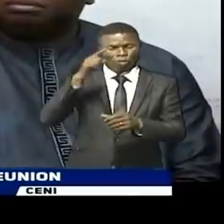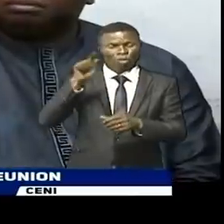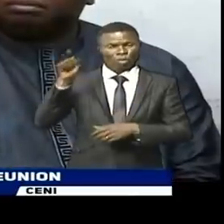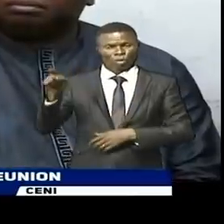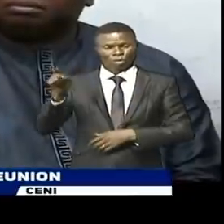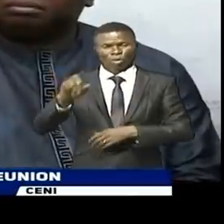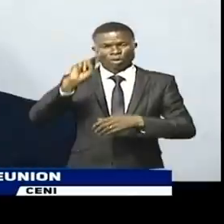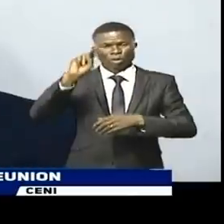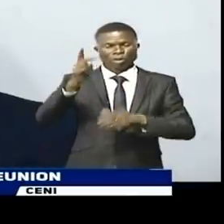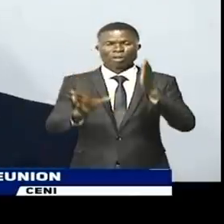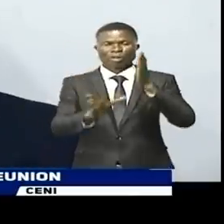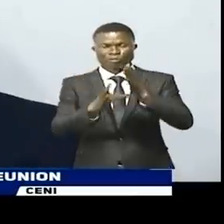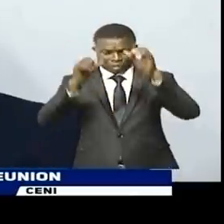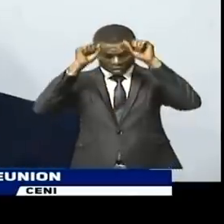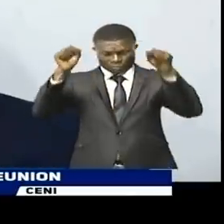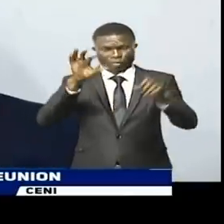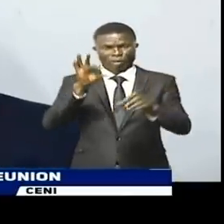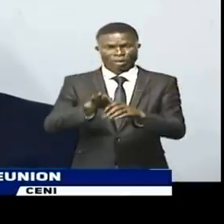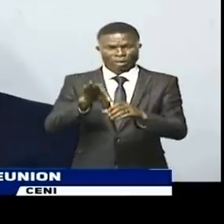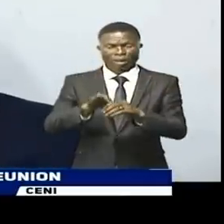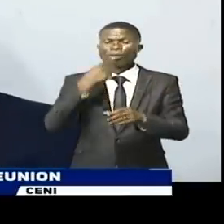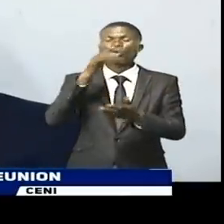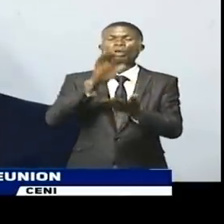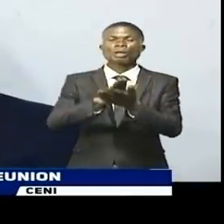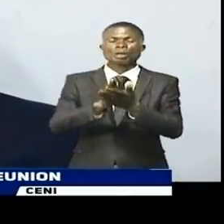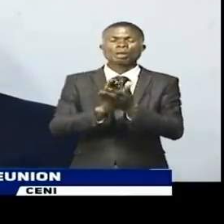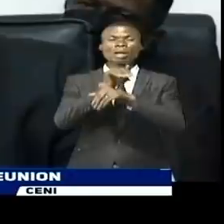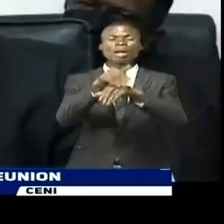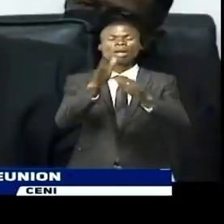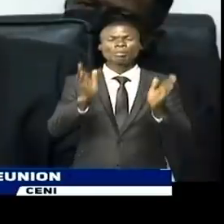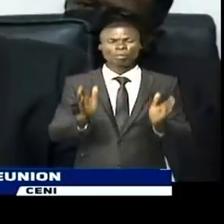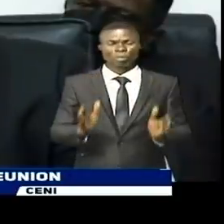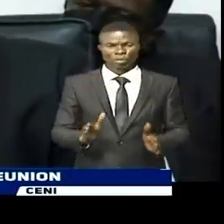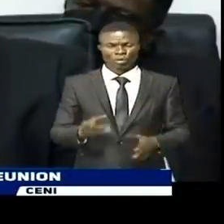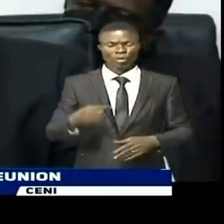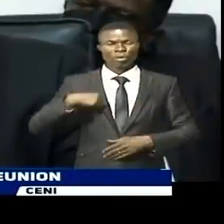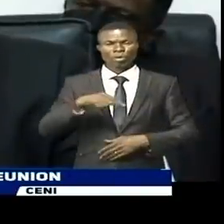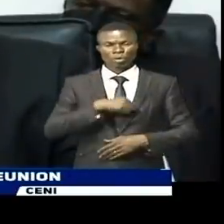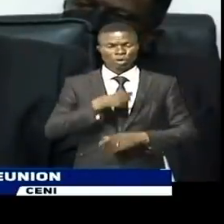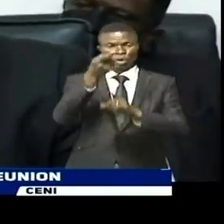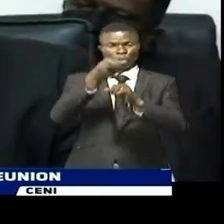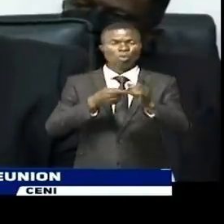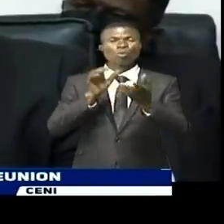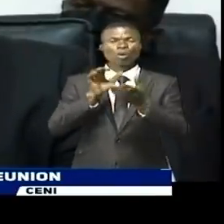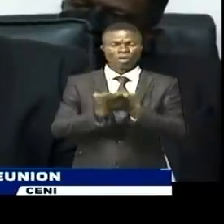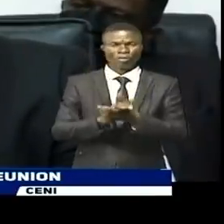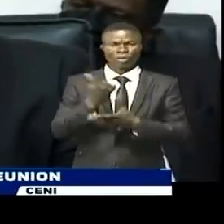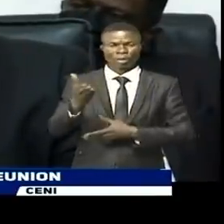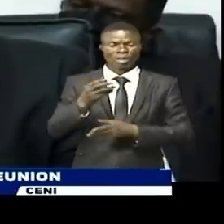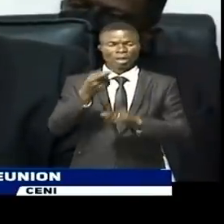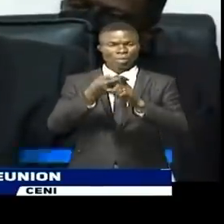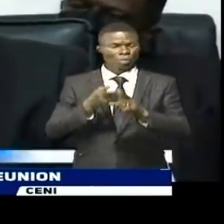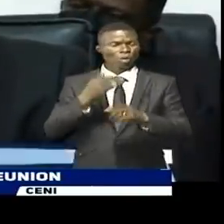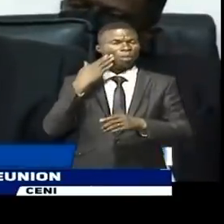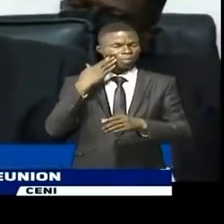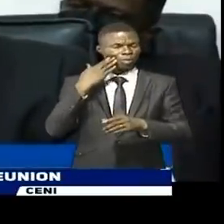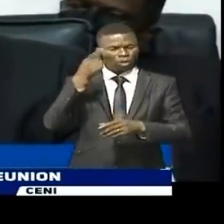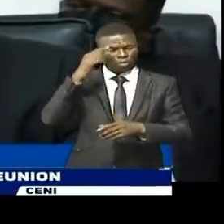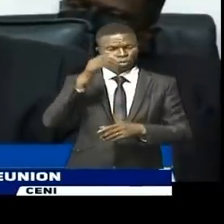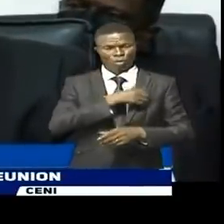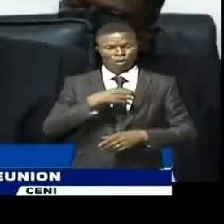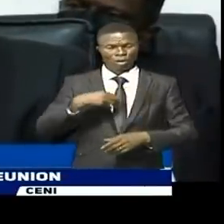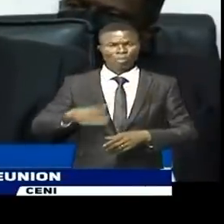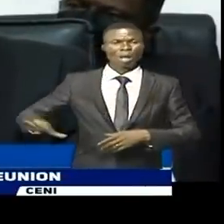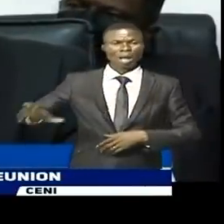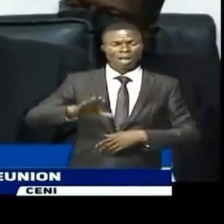2e vice président de la ceni a remercié les participants comme sommes heureux de ma ce mois dédié à la femme par la force